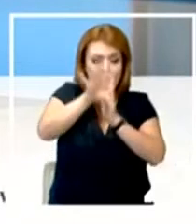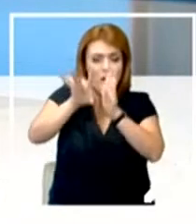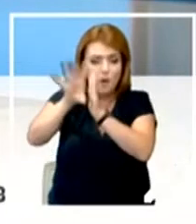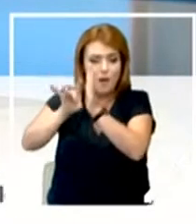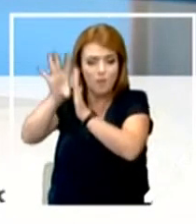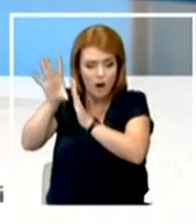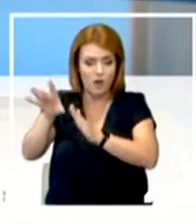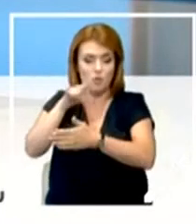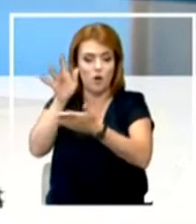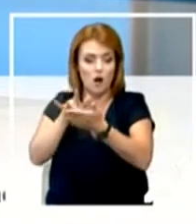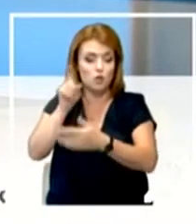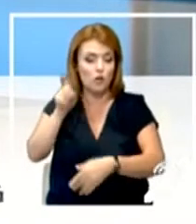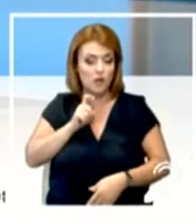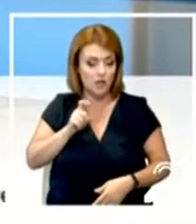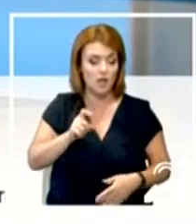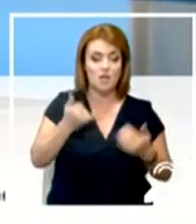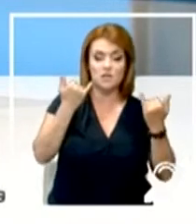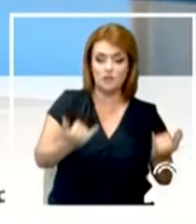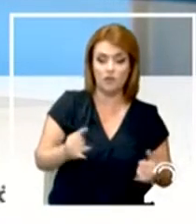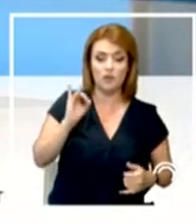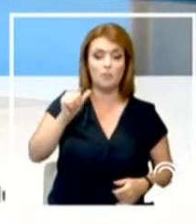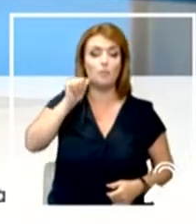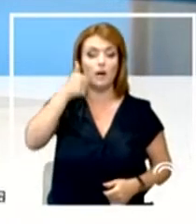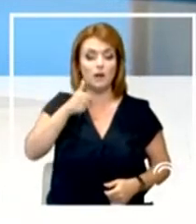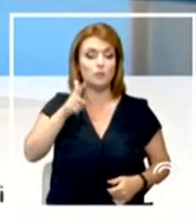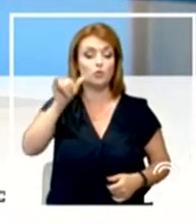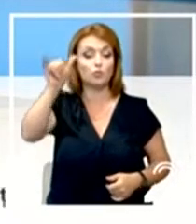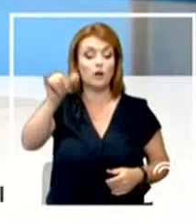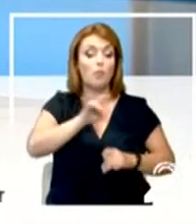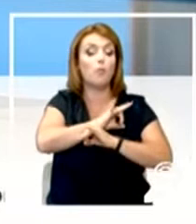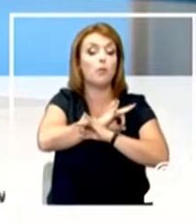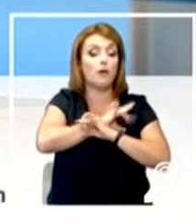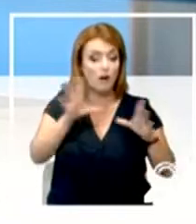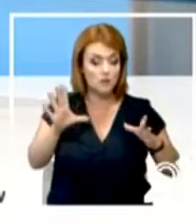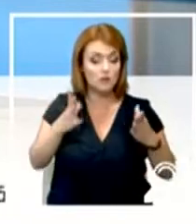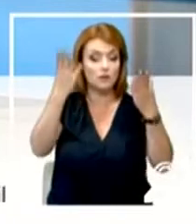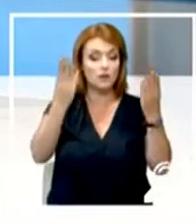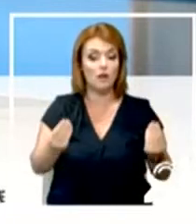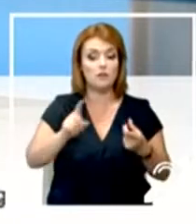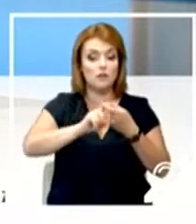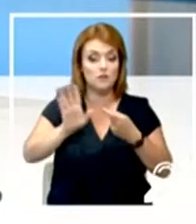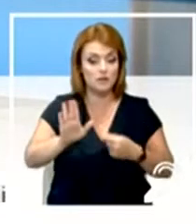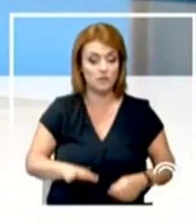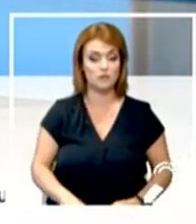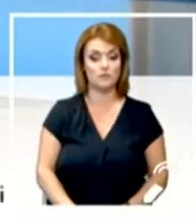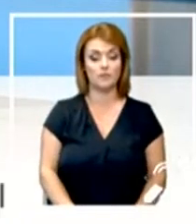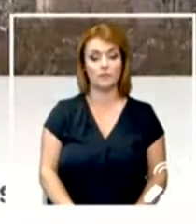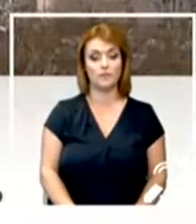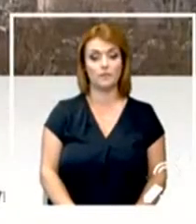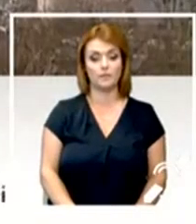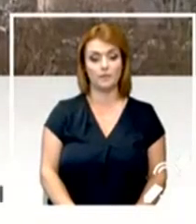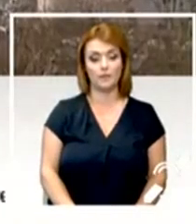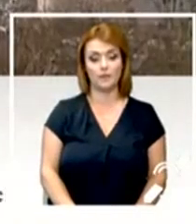ucrainene mâine și poimâine, de ziua drapelului național și respectiv de ziua independenței Ucrainei.